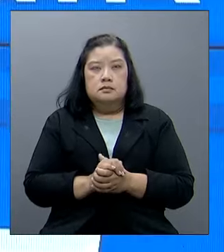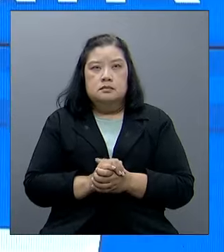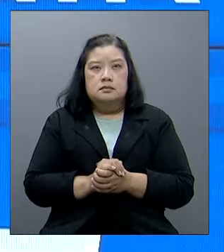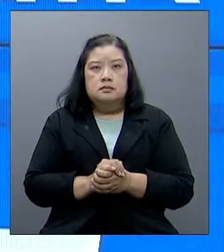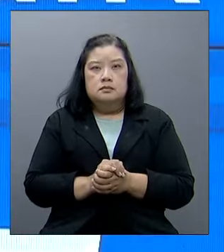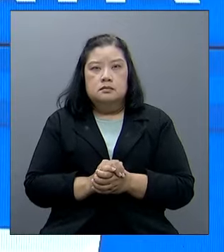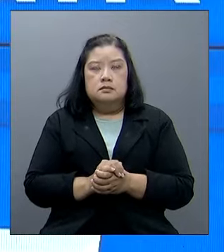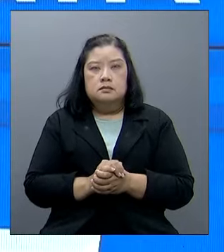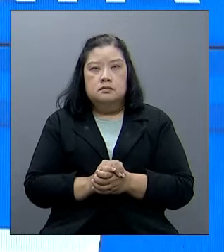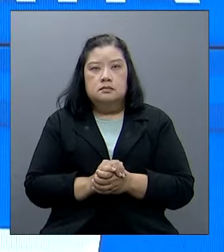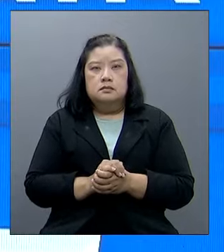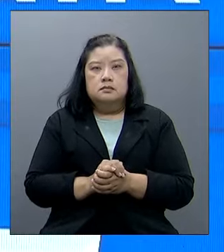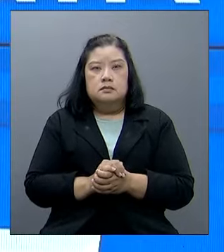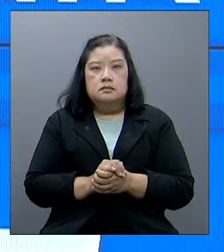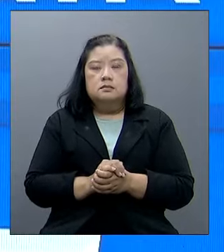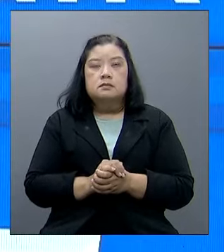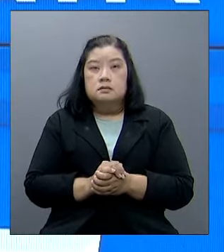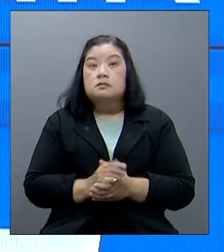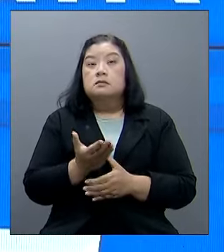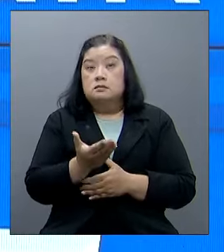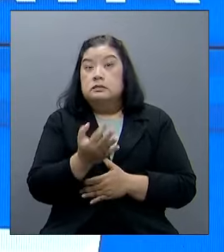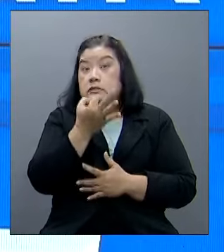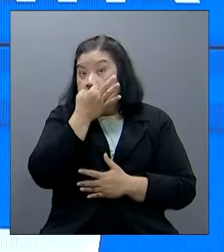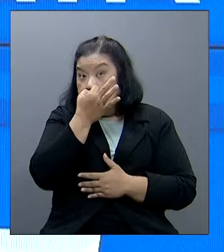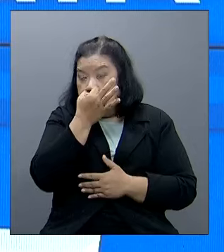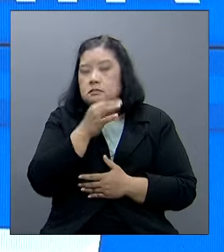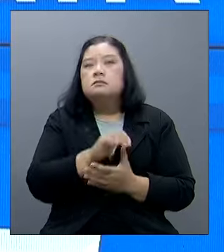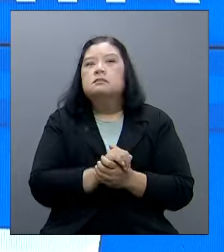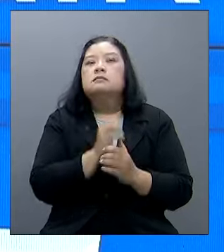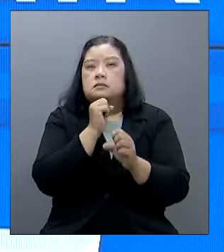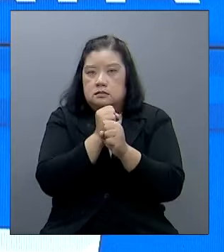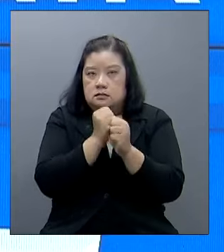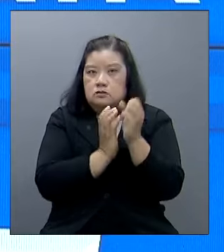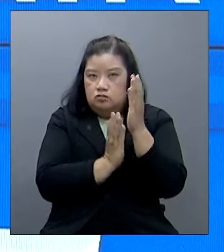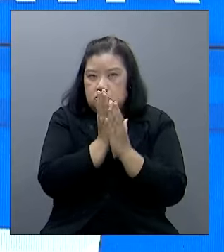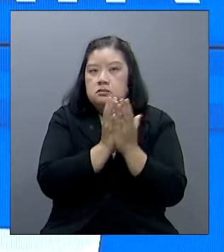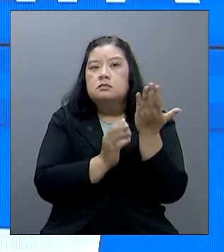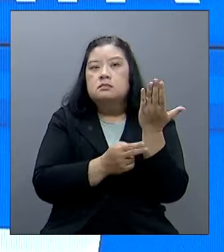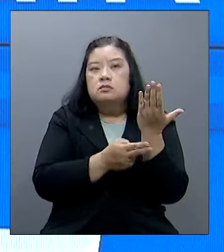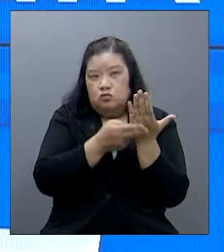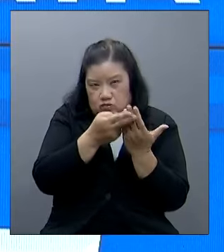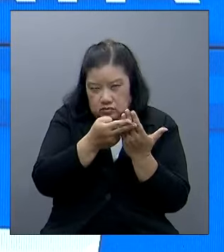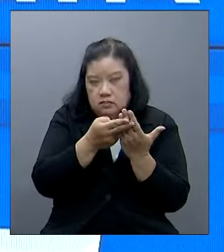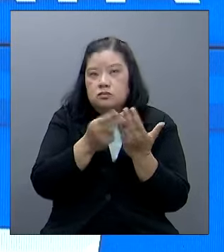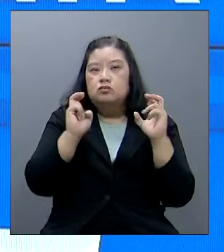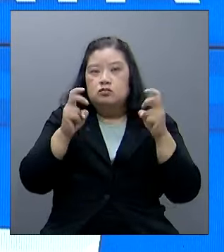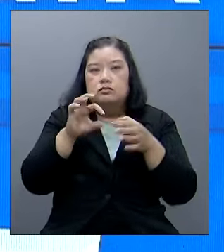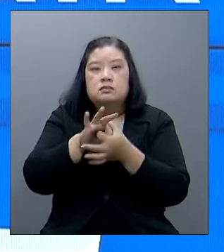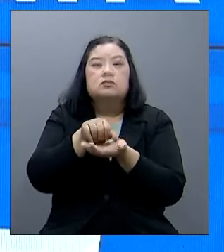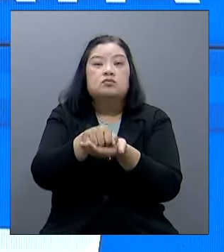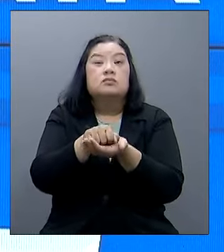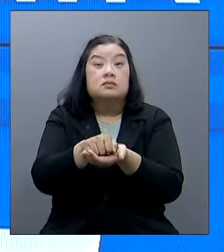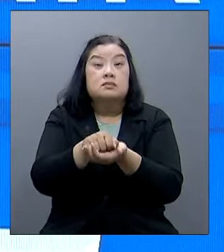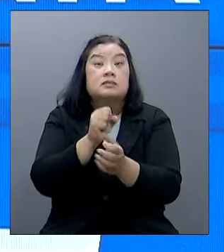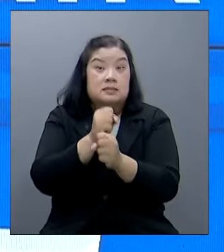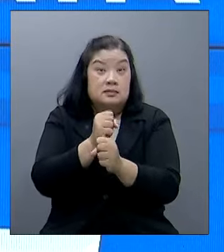นี่คืออีกหนึ่งความมั่นคงนะคะในสายงานอาชีพการโรงแรมและการบริการนะคะคุณผู้ชมซึ่งสายงานตรงนี้ส